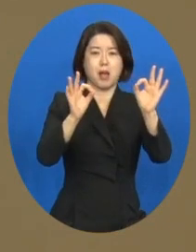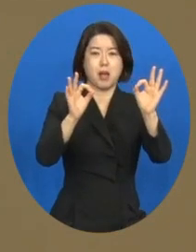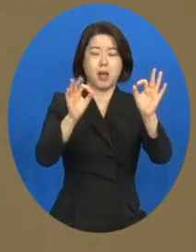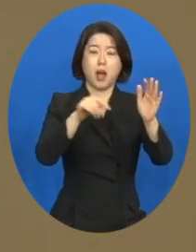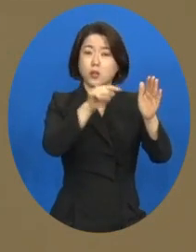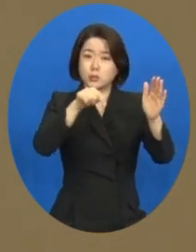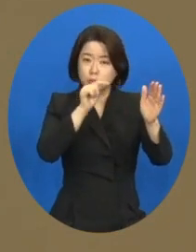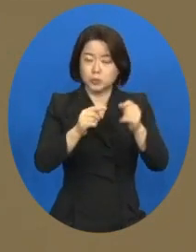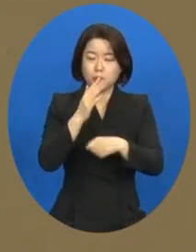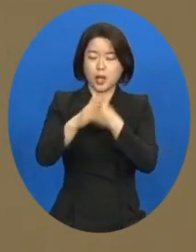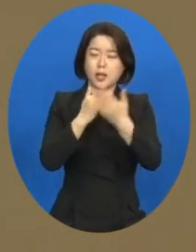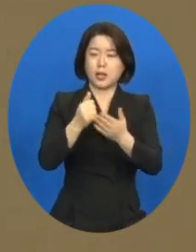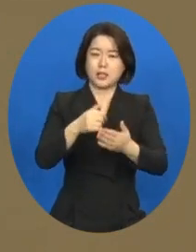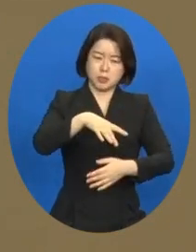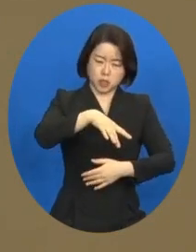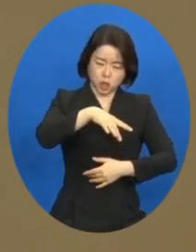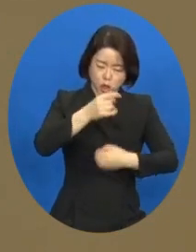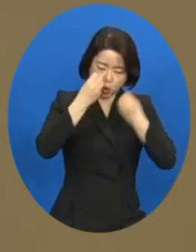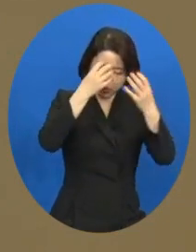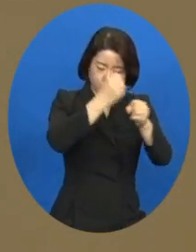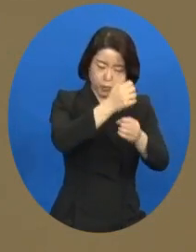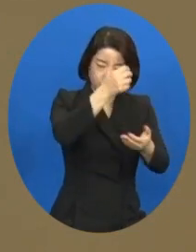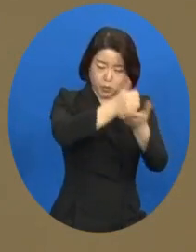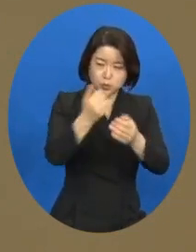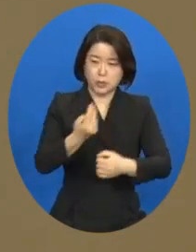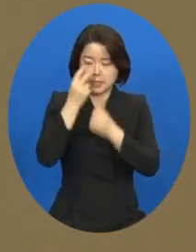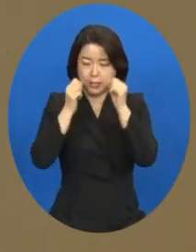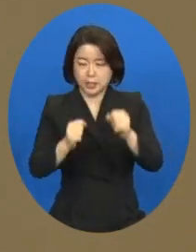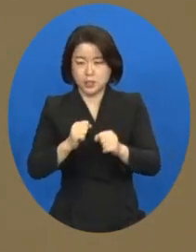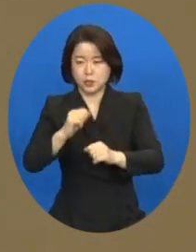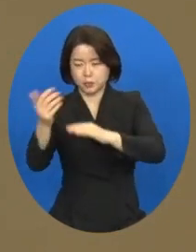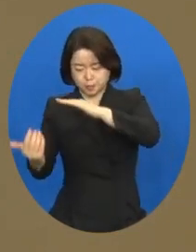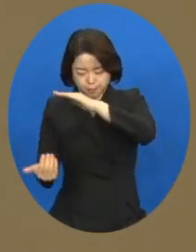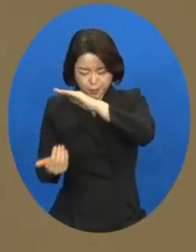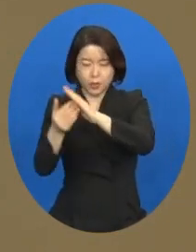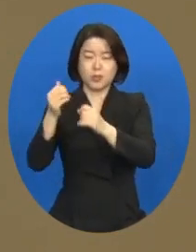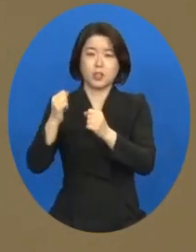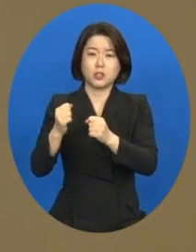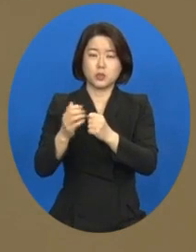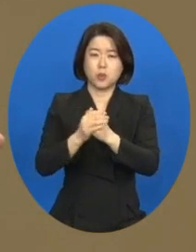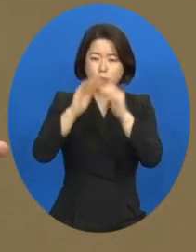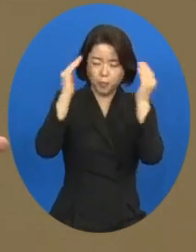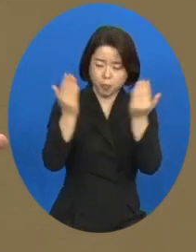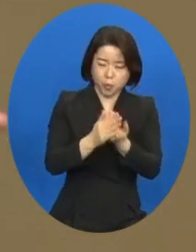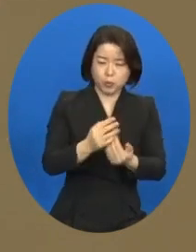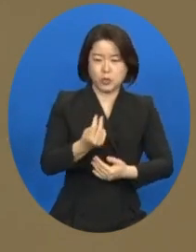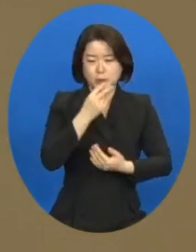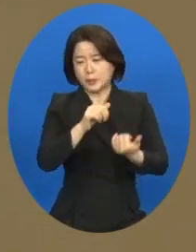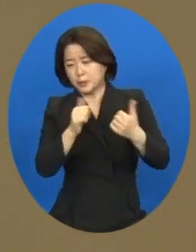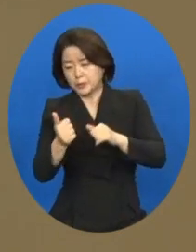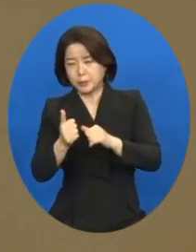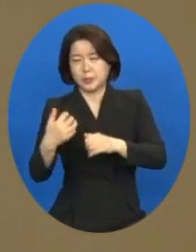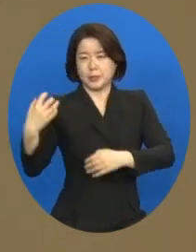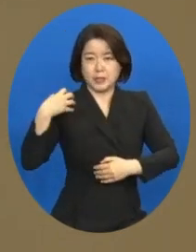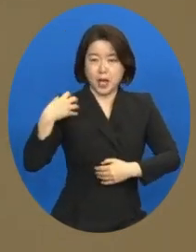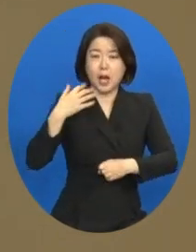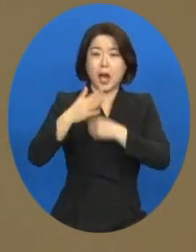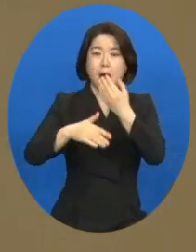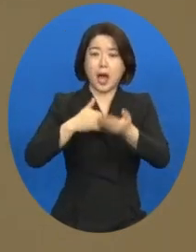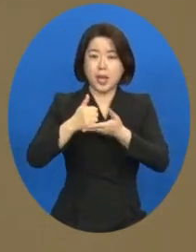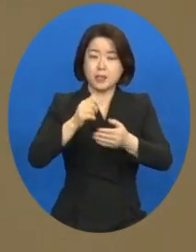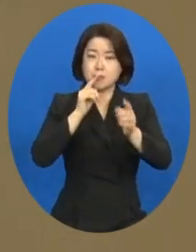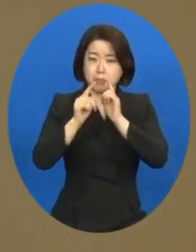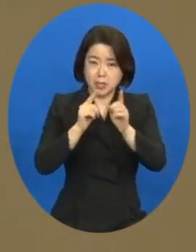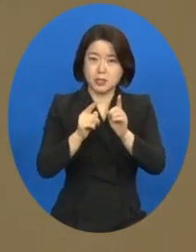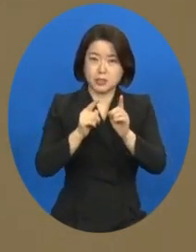하나님은 창조주시고 살아계시고 전지전능하시고 생사화복을 주장하시는 하나님이라는, 하나님이라는